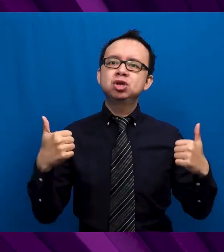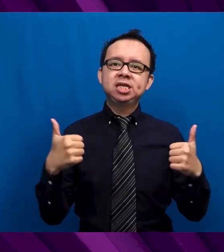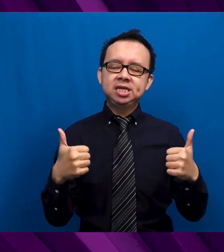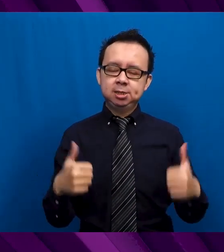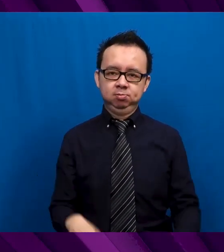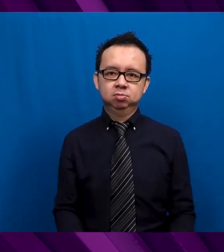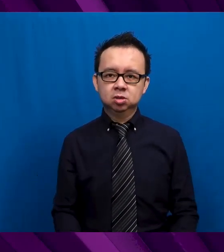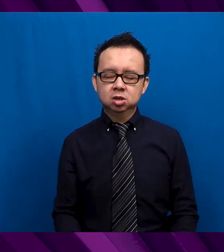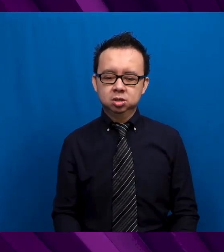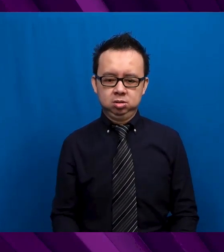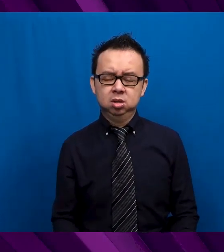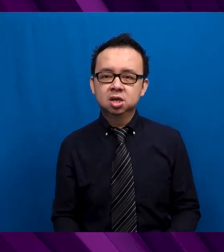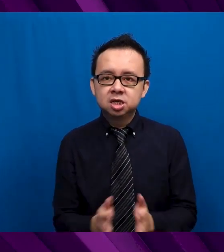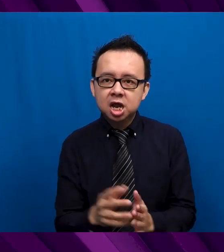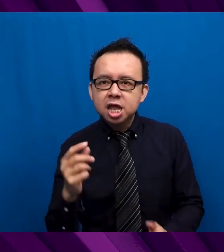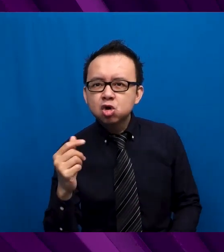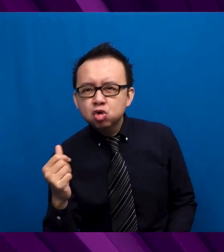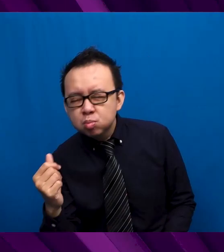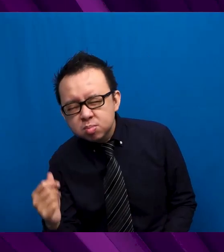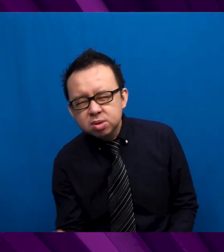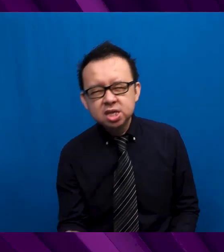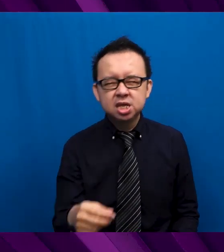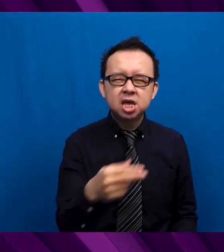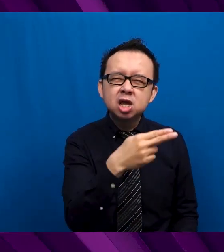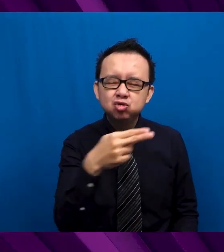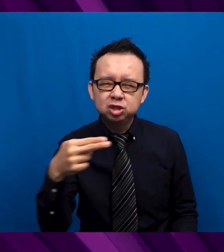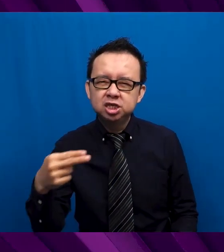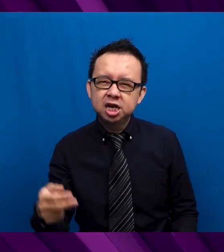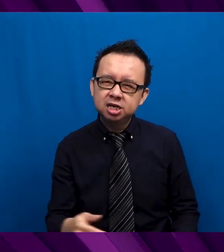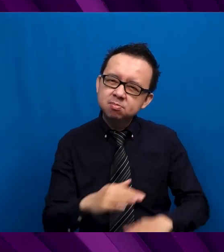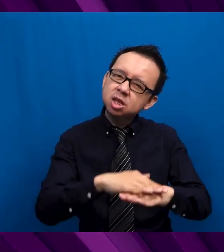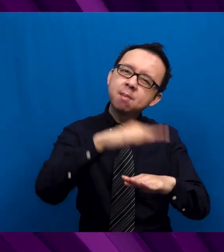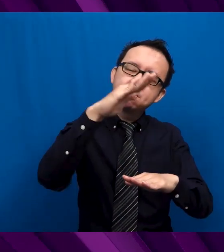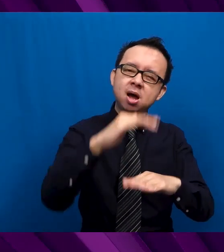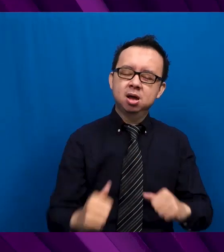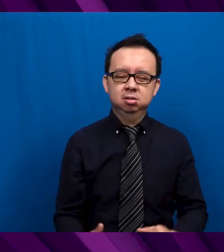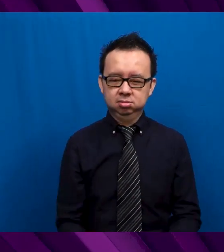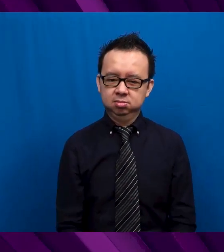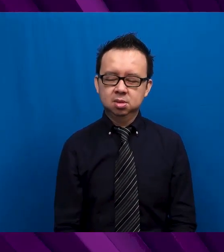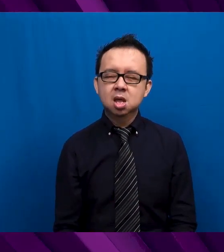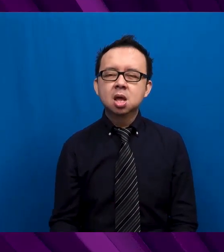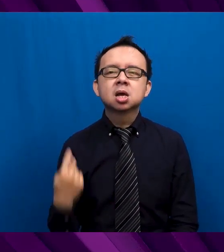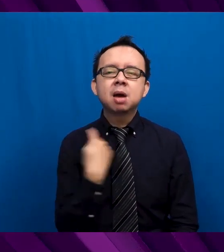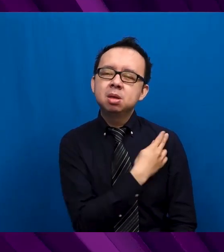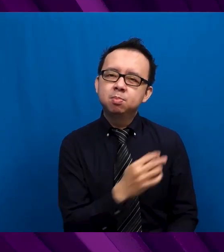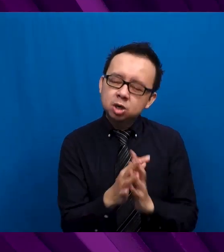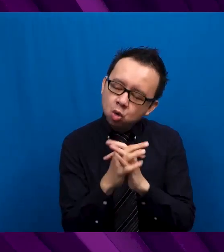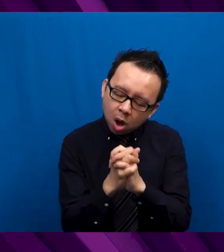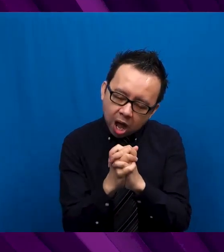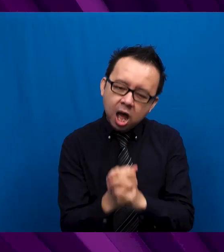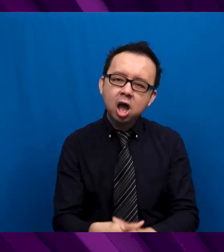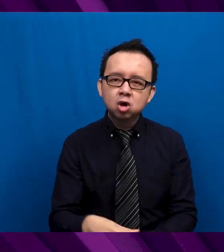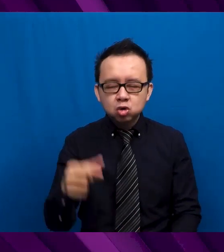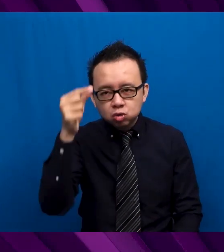juga ekonomi bangsa Indonesia ini tetap pulih Tuhan. Dan bahkan mengalami peningkatan. Kami berdoa Tuhan, kami berdoa buat kesejahteraan